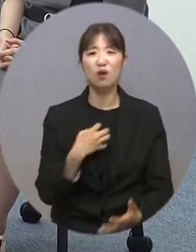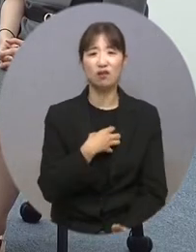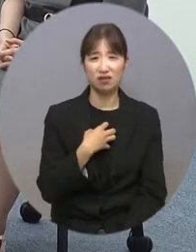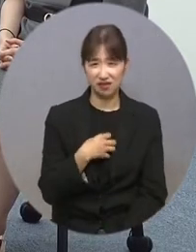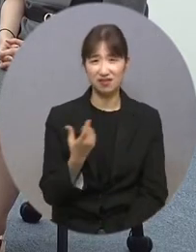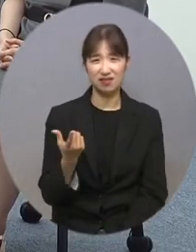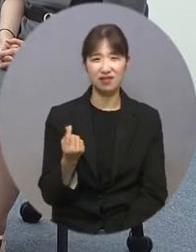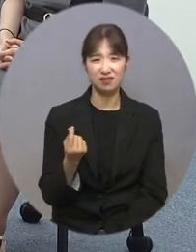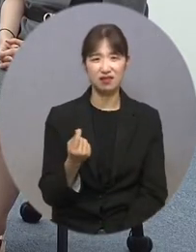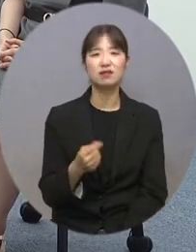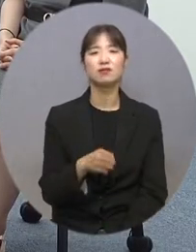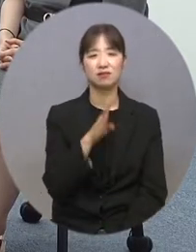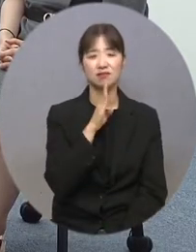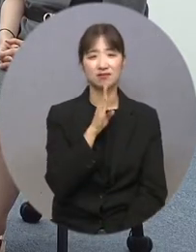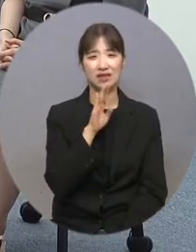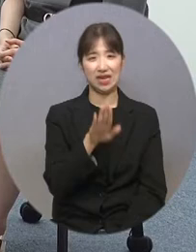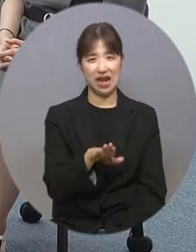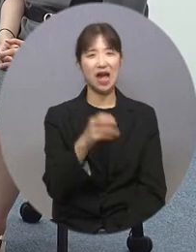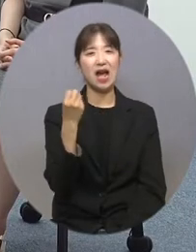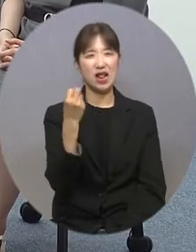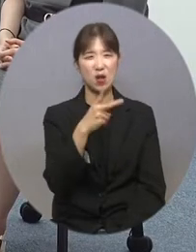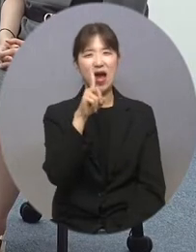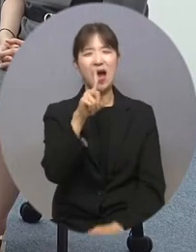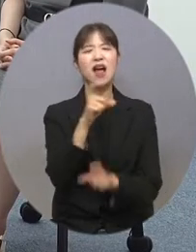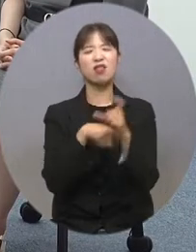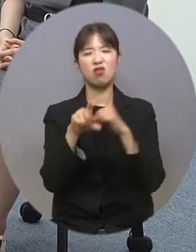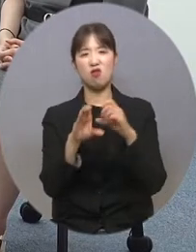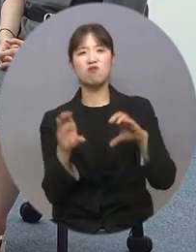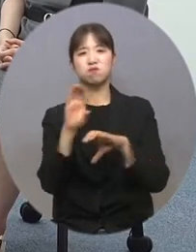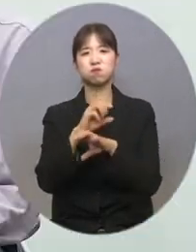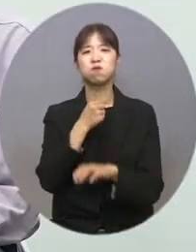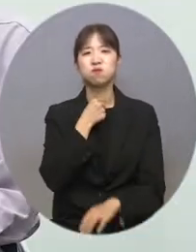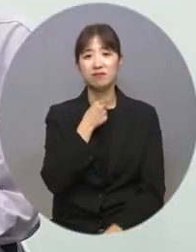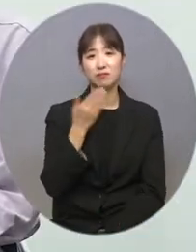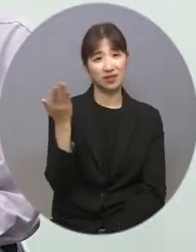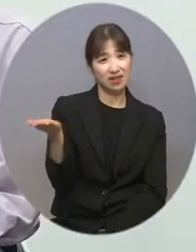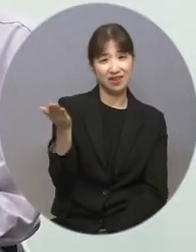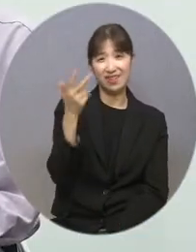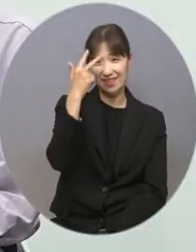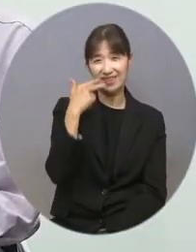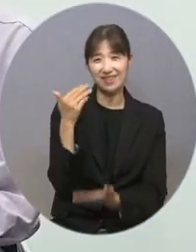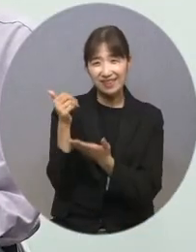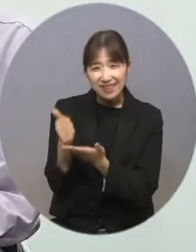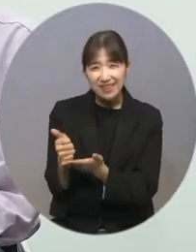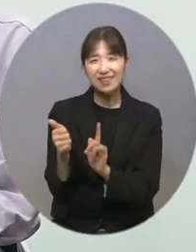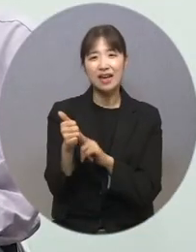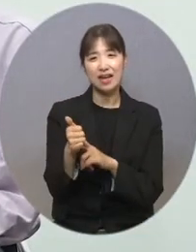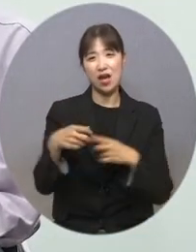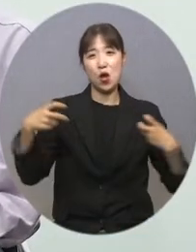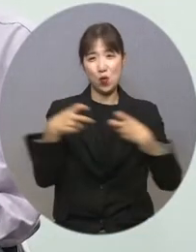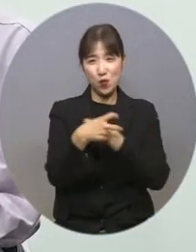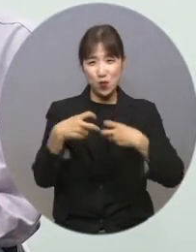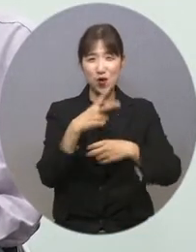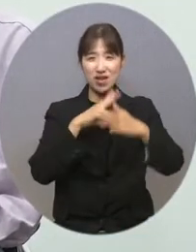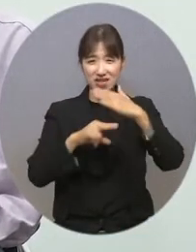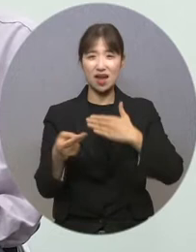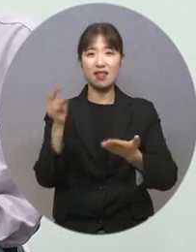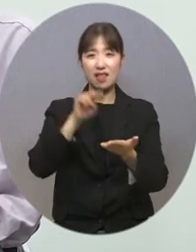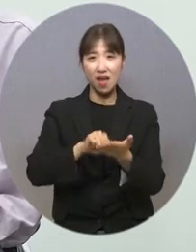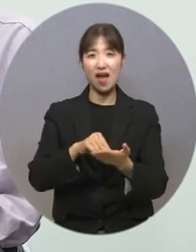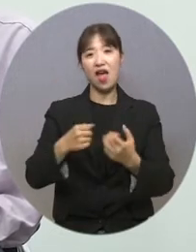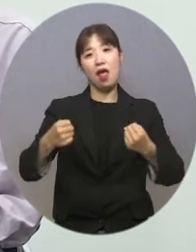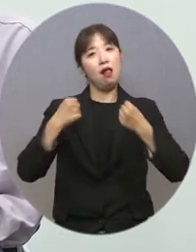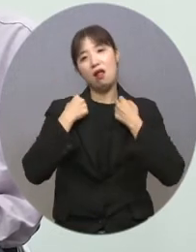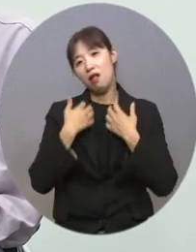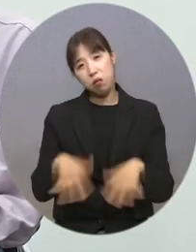이신거 줘 줘 네 근데 왜 내 그거 하면서 붙이고 싶은 게 생겨 드림은 대중교통을 타면 은 이렇게 에너지가 다